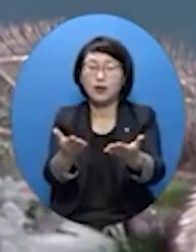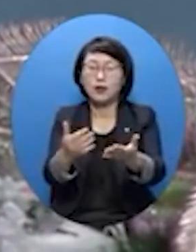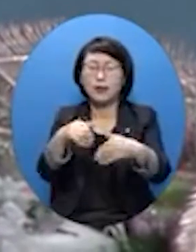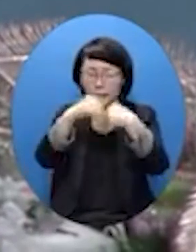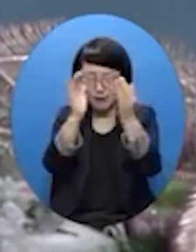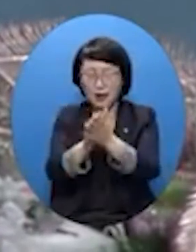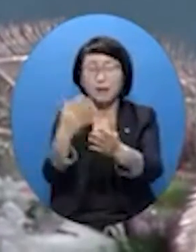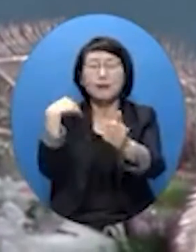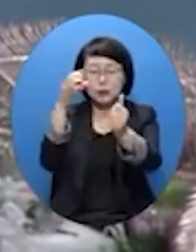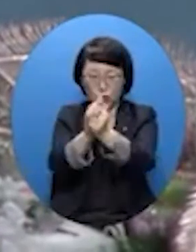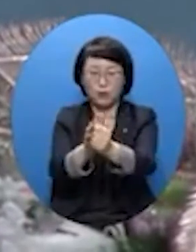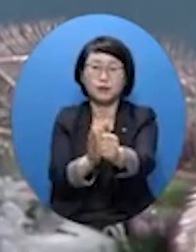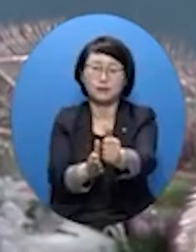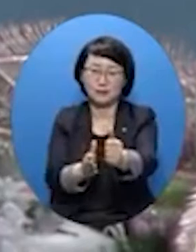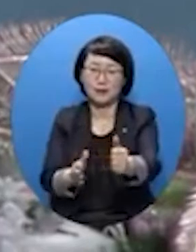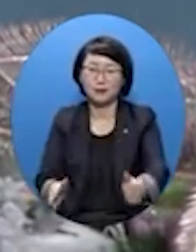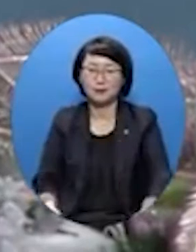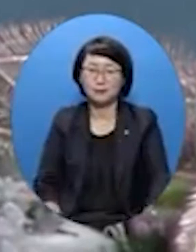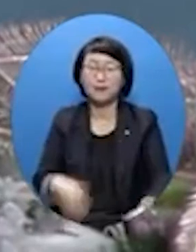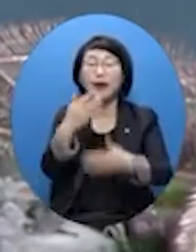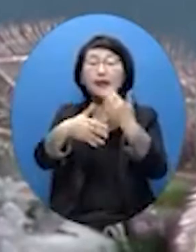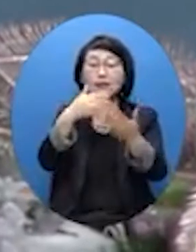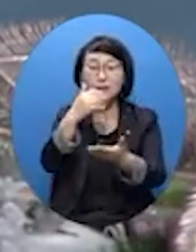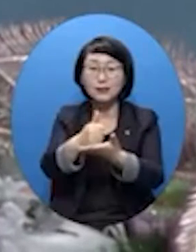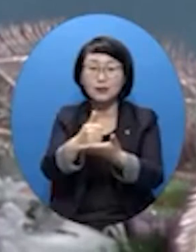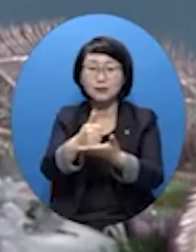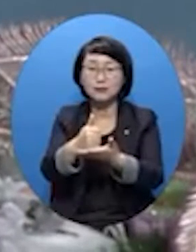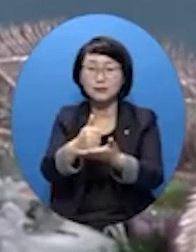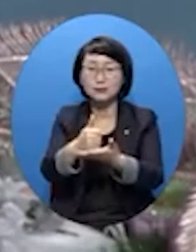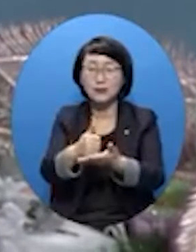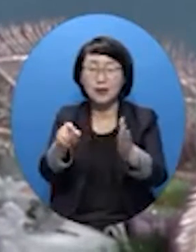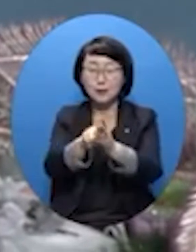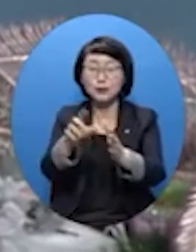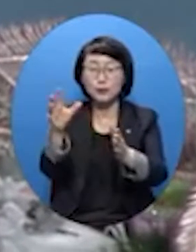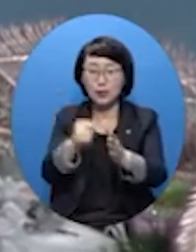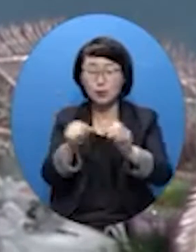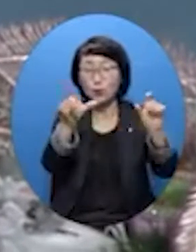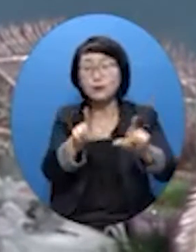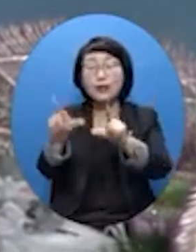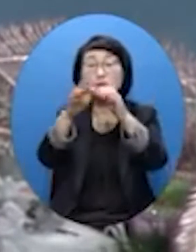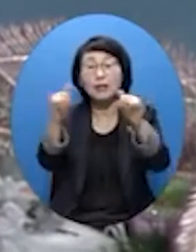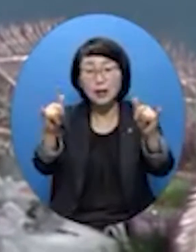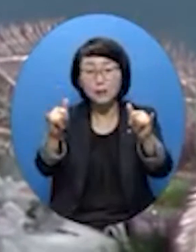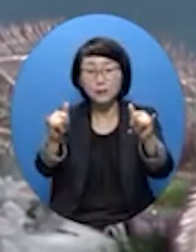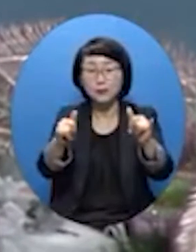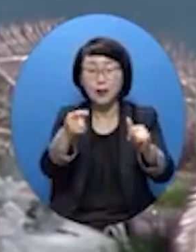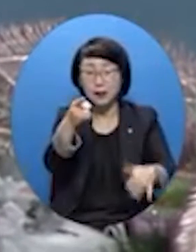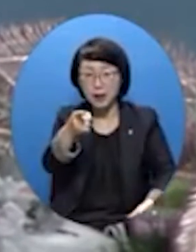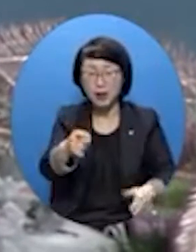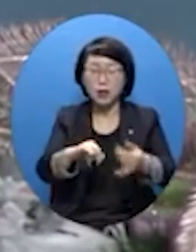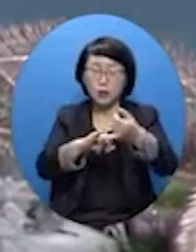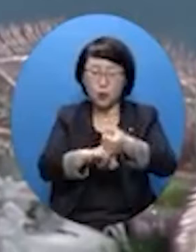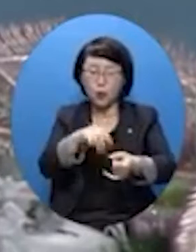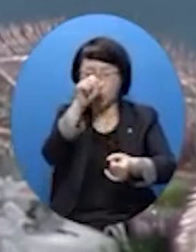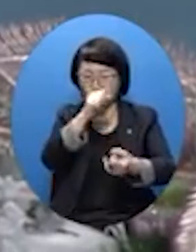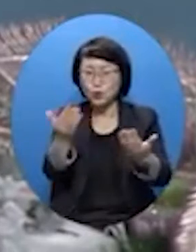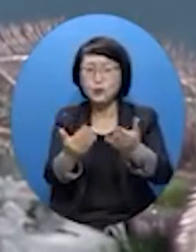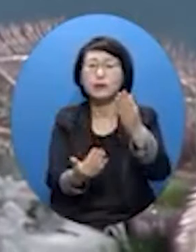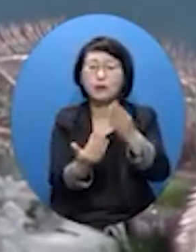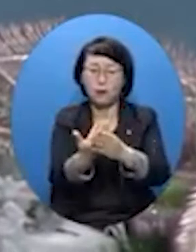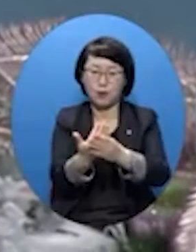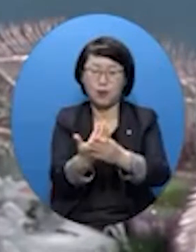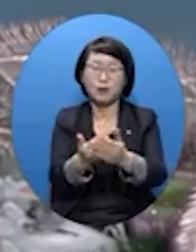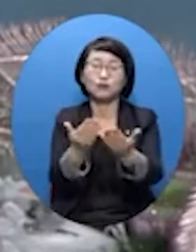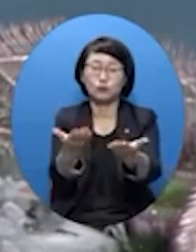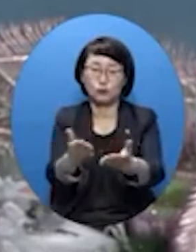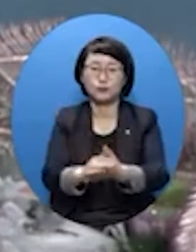주님께 맡기시기 바랍니다. 하나님께서 믿음으로 사람들에게 반드시 좋은 일이 있게 만들어 주실